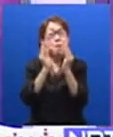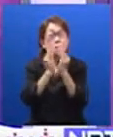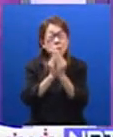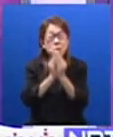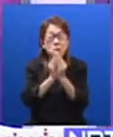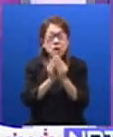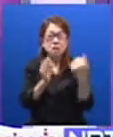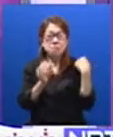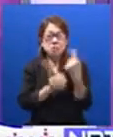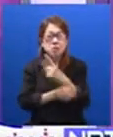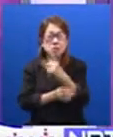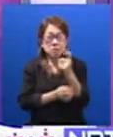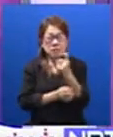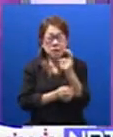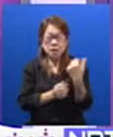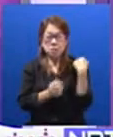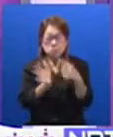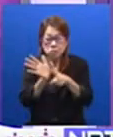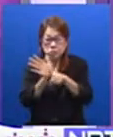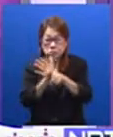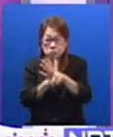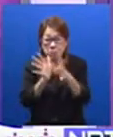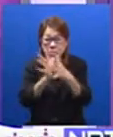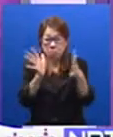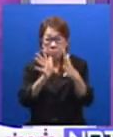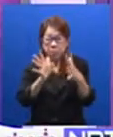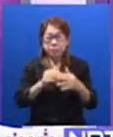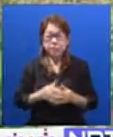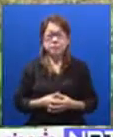ากนี้ก็ยังพบหนอนกัดกินใบบัวระบาดอย่างหนักค่ะ